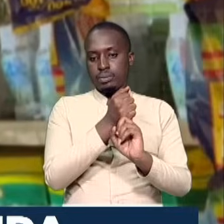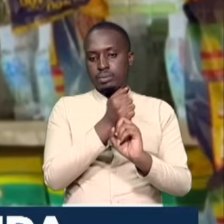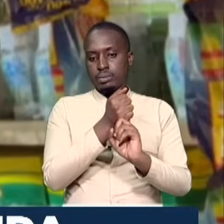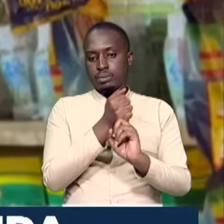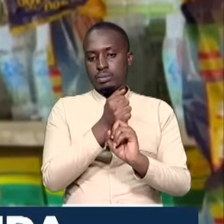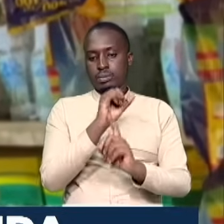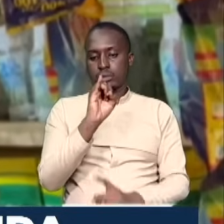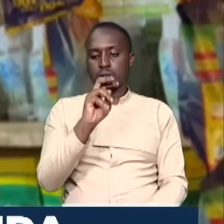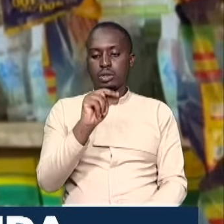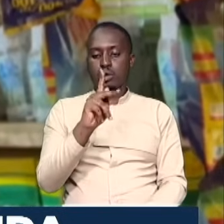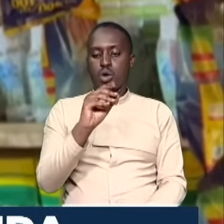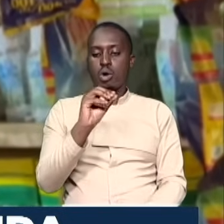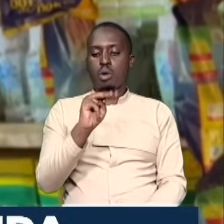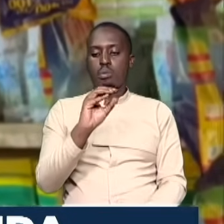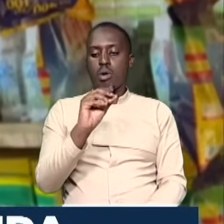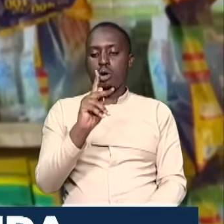inkomoko yaduha inguzanyo,